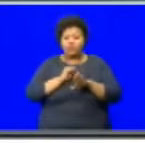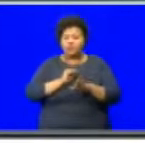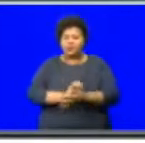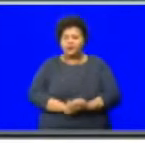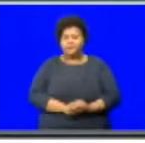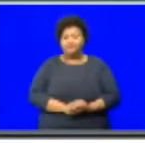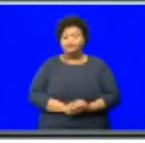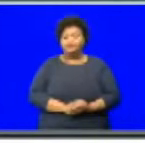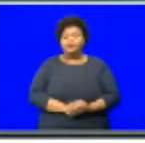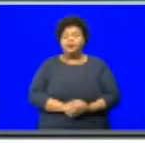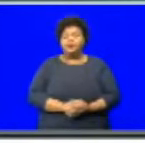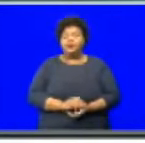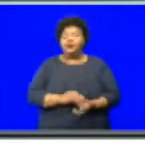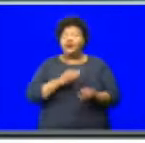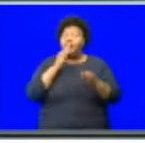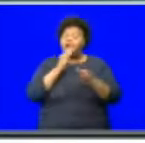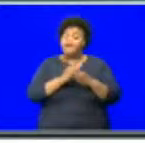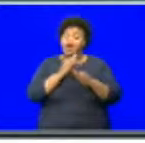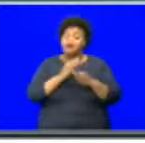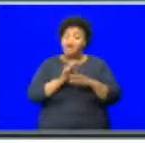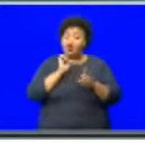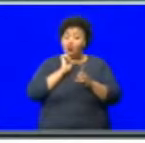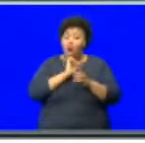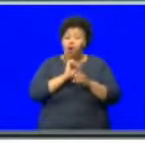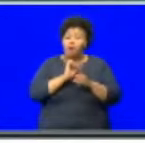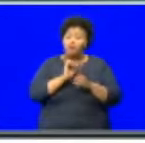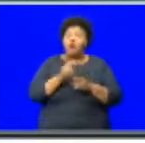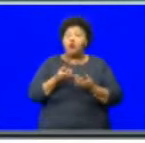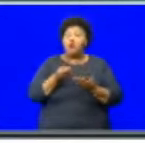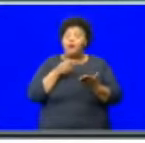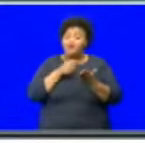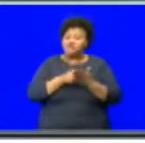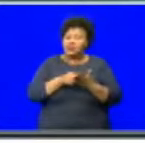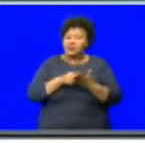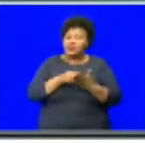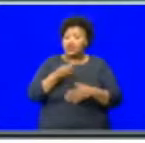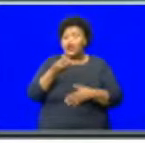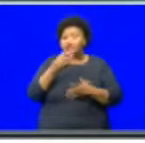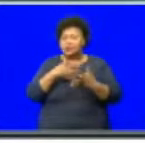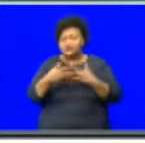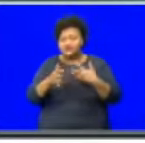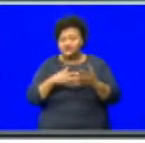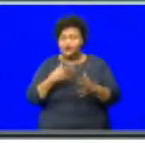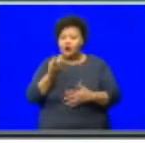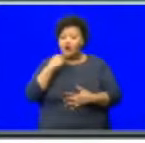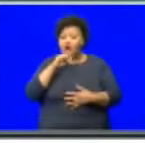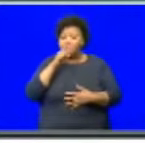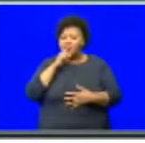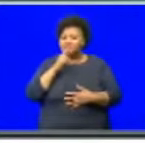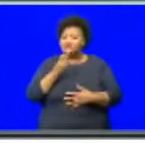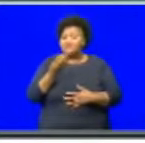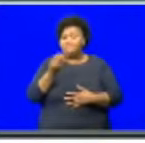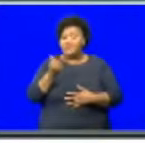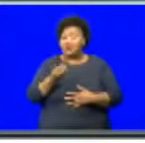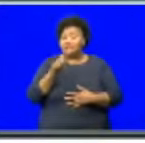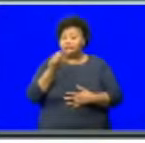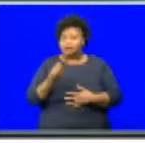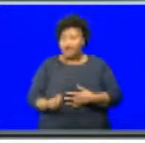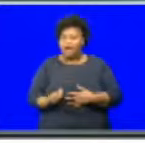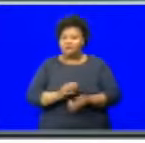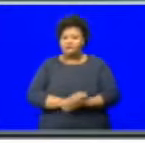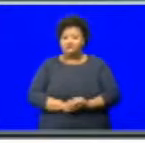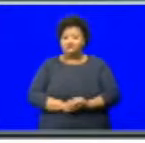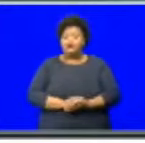wawo sekuphelela kibo konke. Kusholo ukuthi kuyashoda lokunye. So konke nje labangakhona kungisita ngakho.